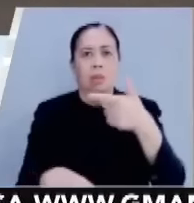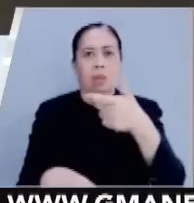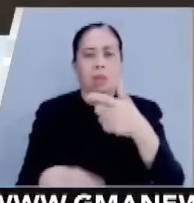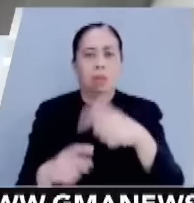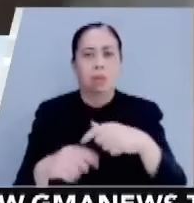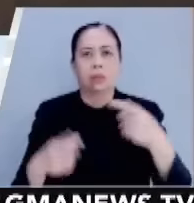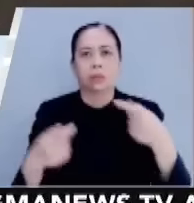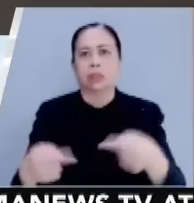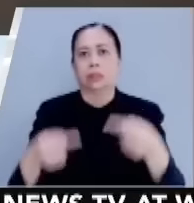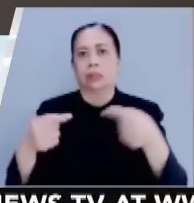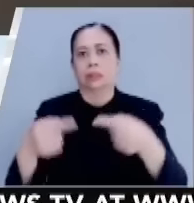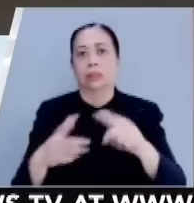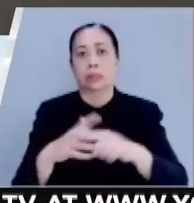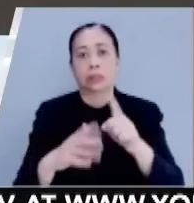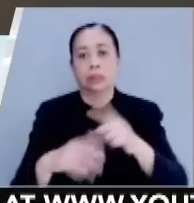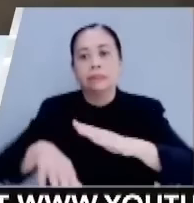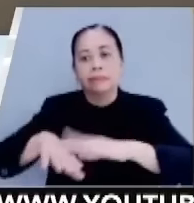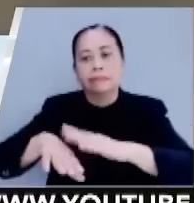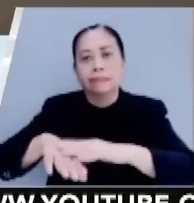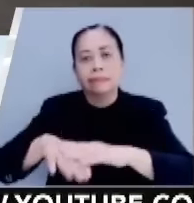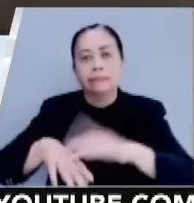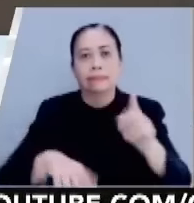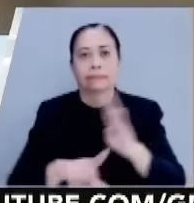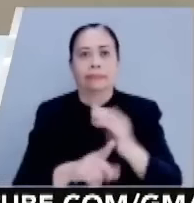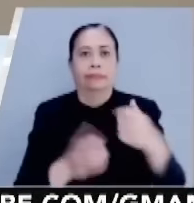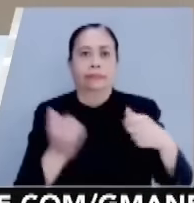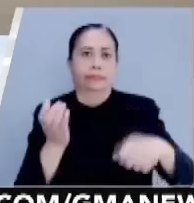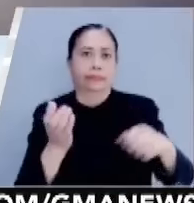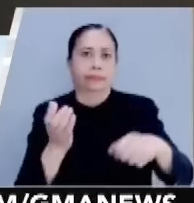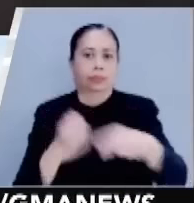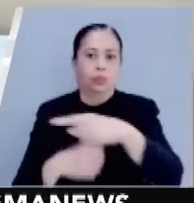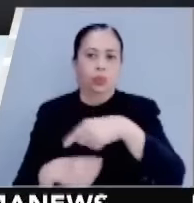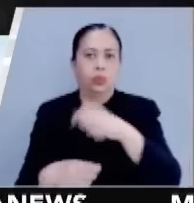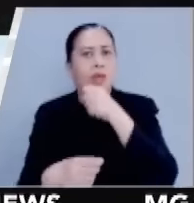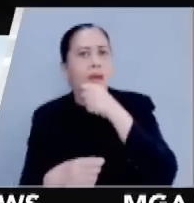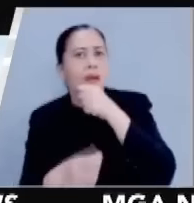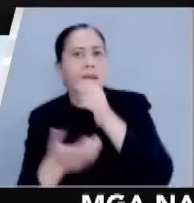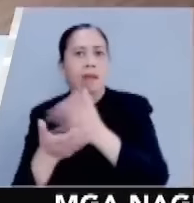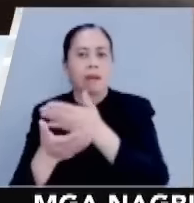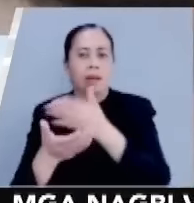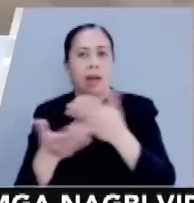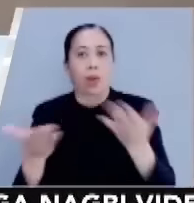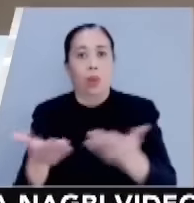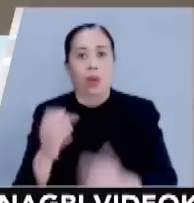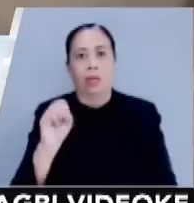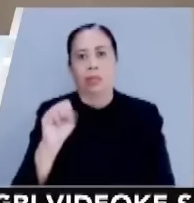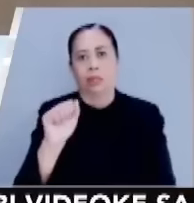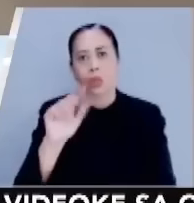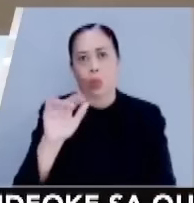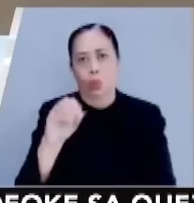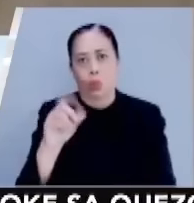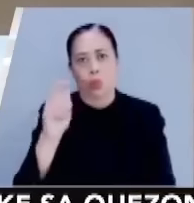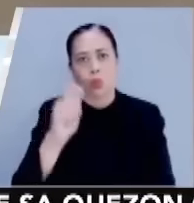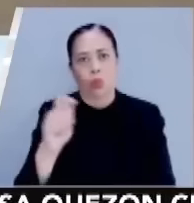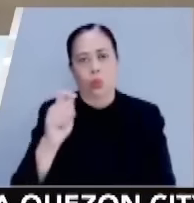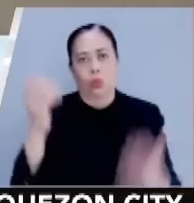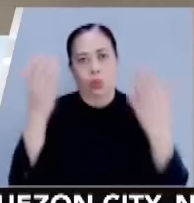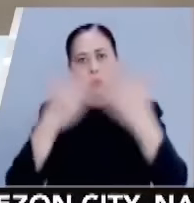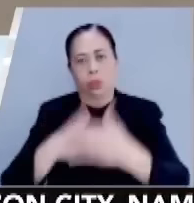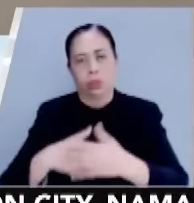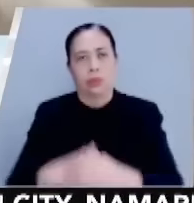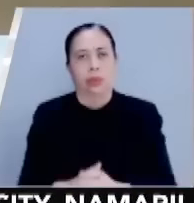nag-ugat lang sa pagsaway ng mga barangay tanod sa mga nagbibidyoke sa barangay sa Uyo, Quezon City, Martes ng gabi. Hindi